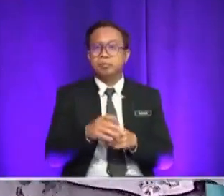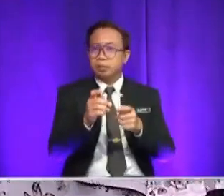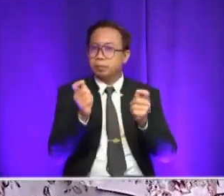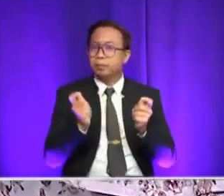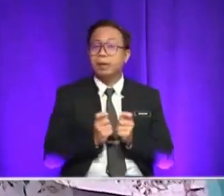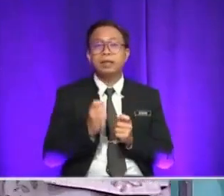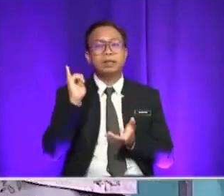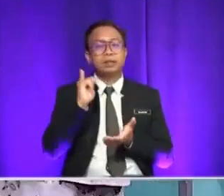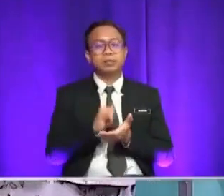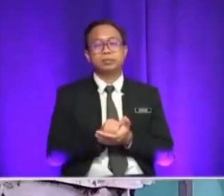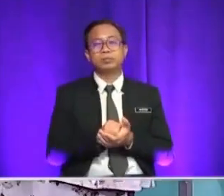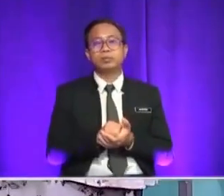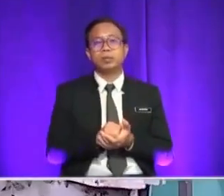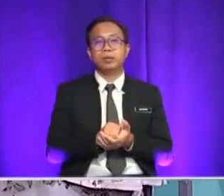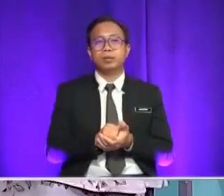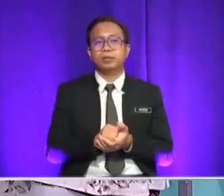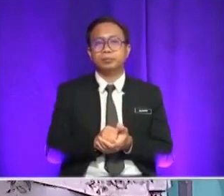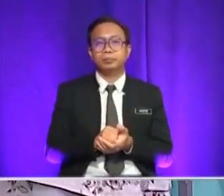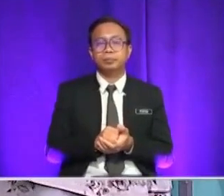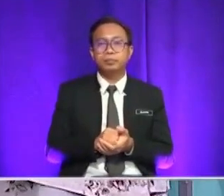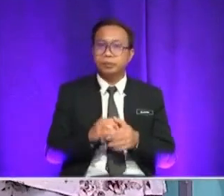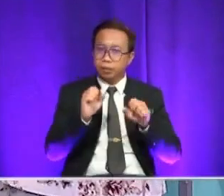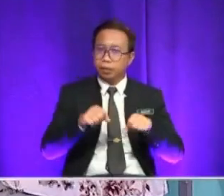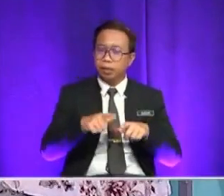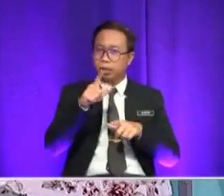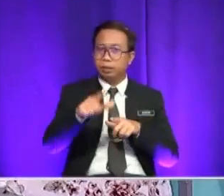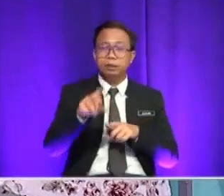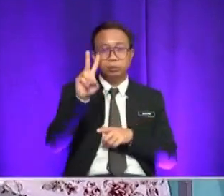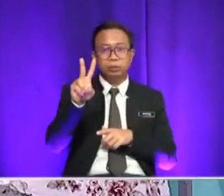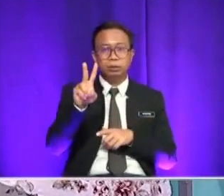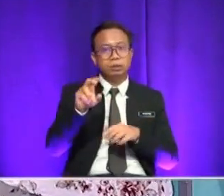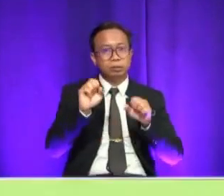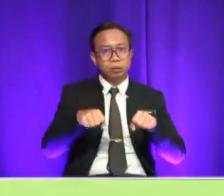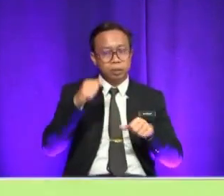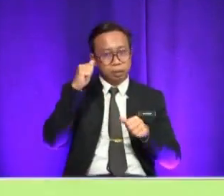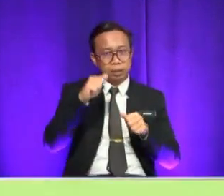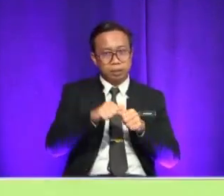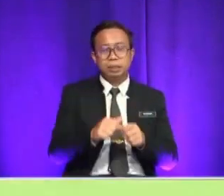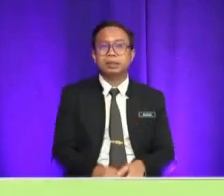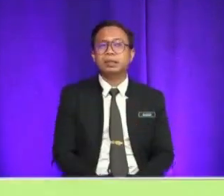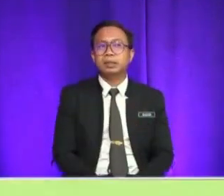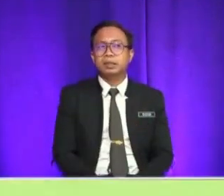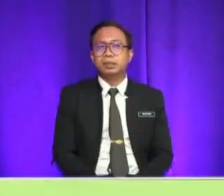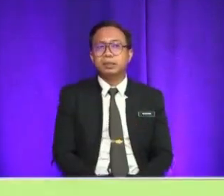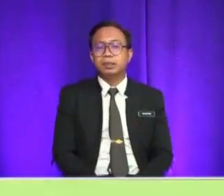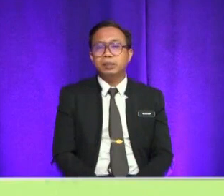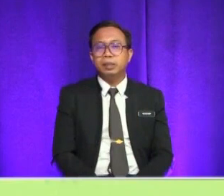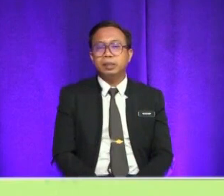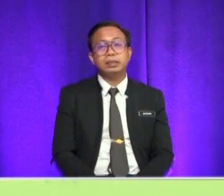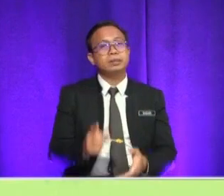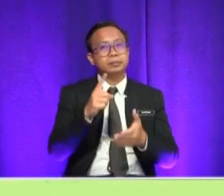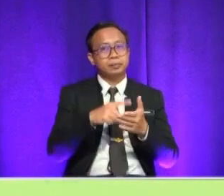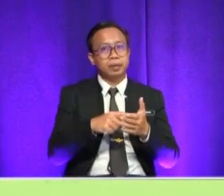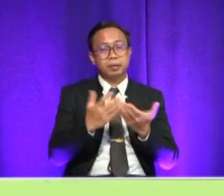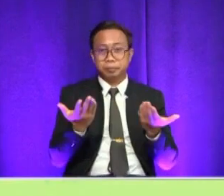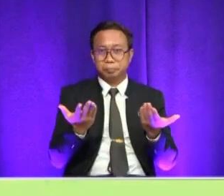kawasannya. Okey. Boleh kita pergi kepada langkah yang kedua. Murid-murid tolong ingat. Boleh ingat ke? Murid-murid dia senyum je. Boleh ingat? Apa yang